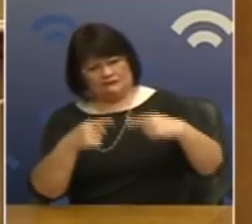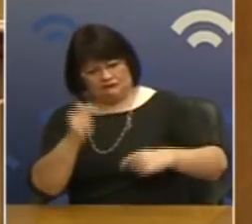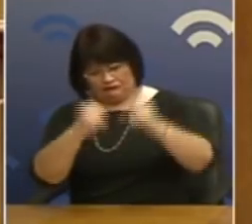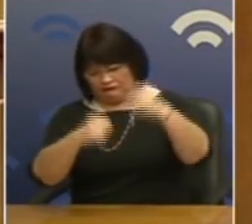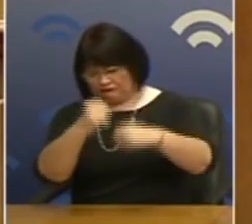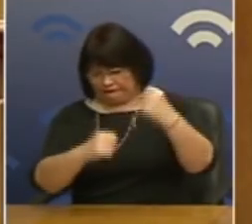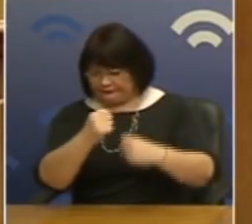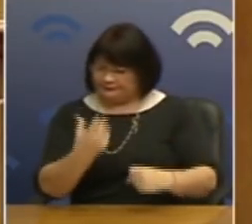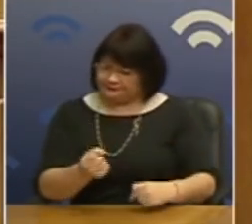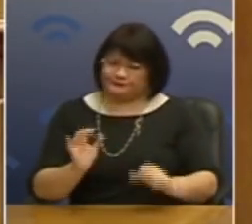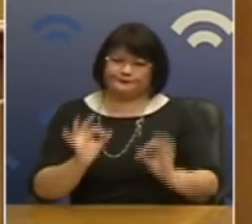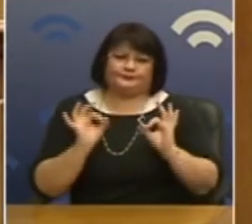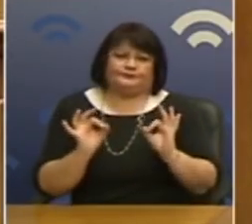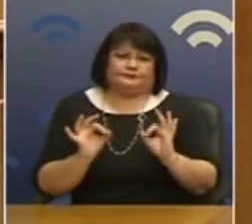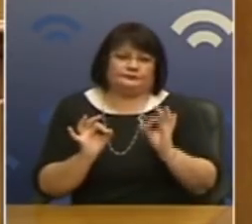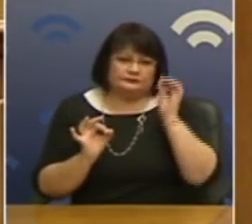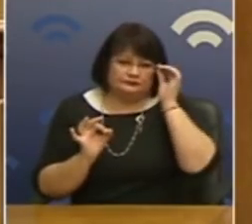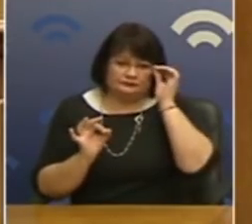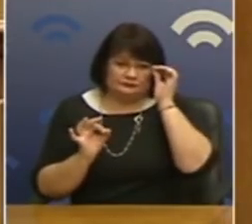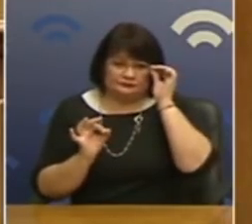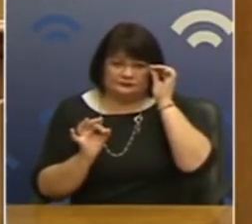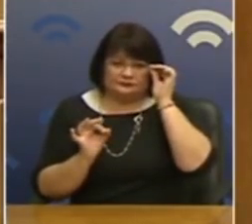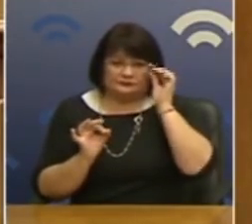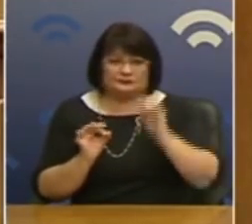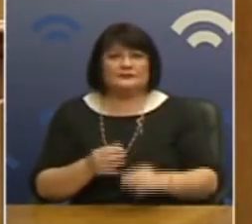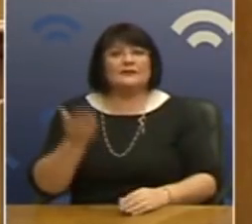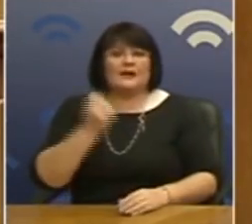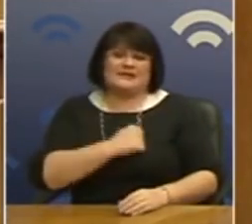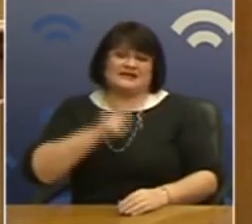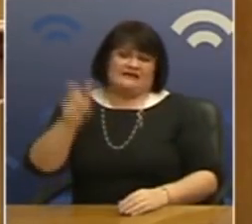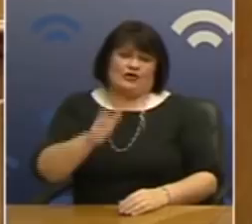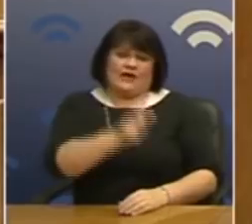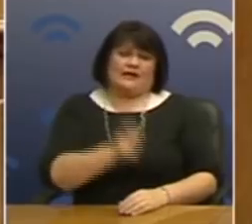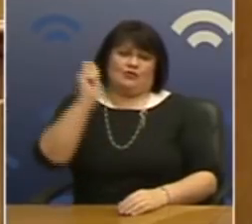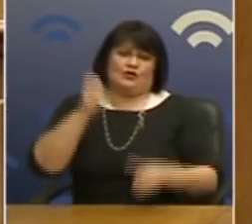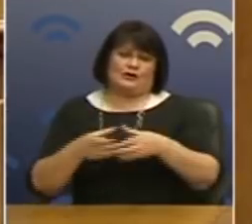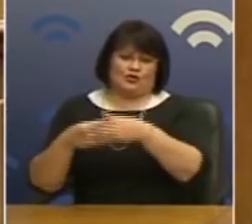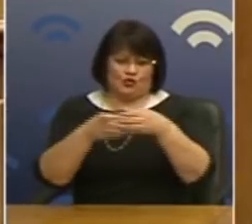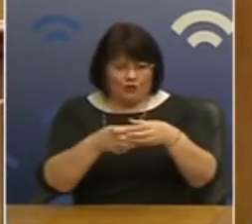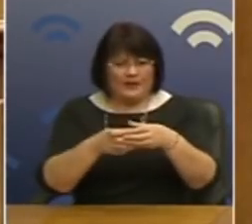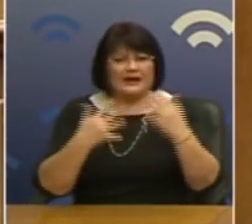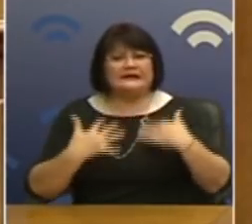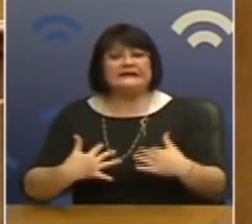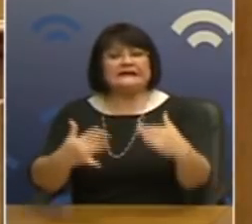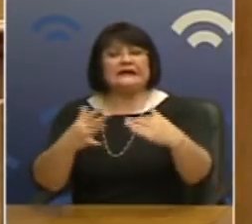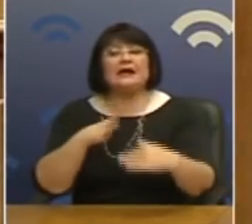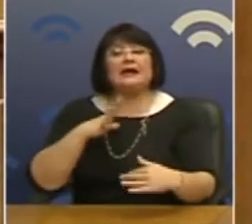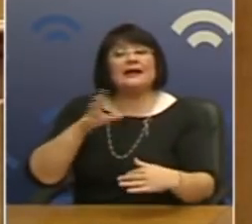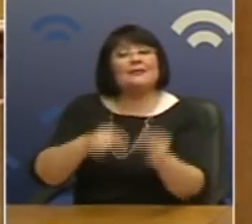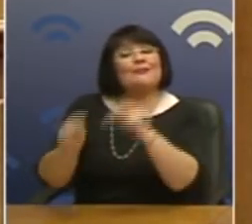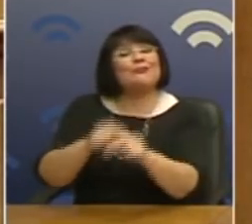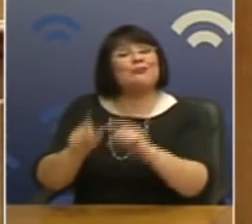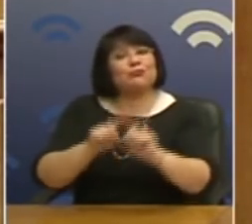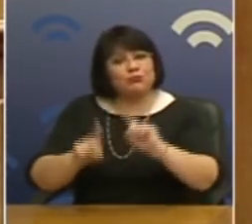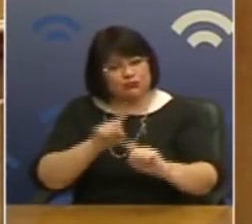έχουν οπωσδήποτε να κάνουν και με τις καταβολές τους και με τα ακροατήρια που απευθύνονται και με